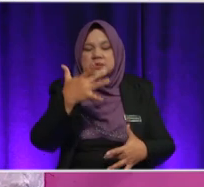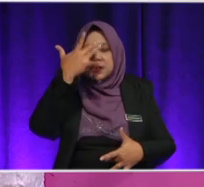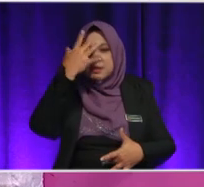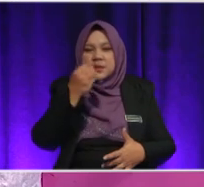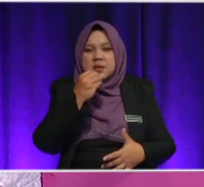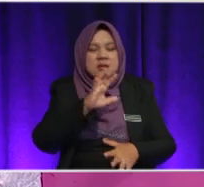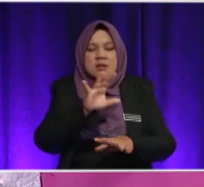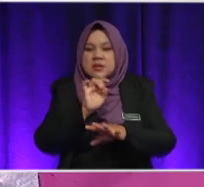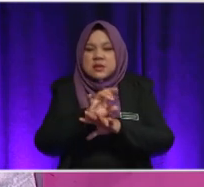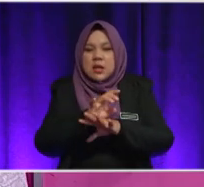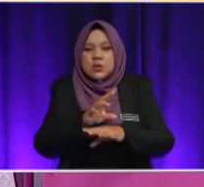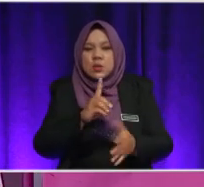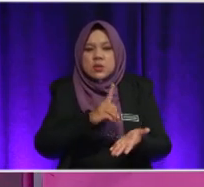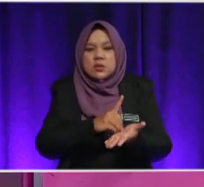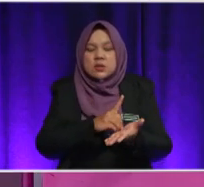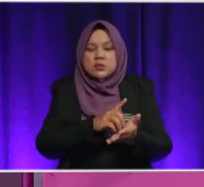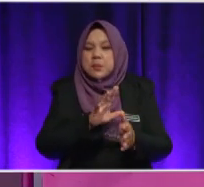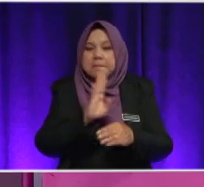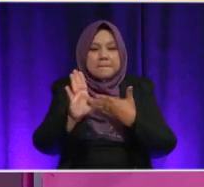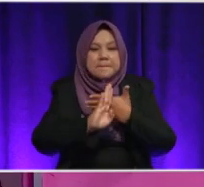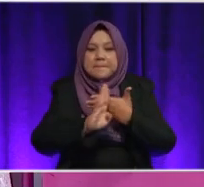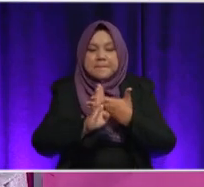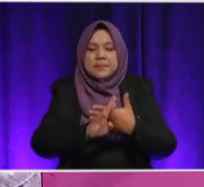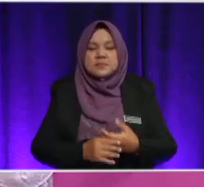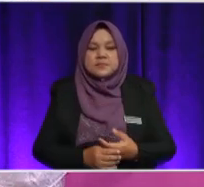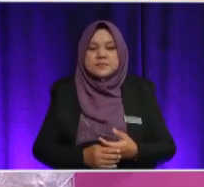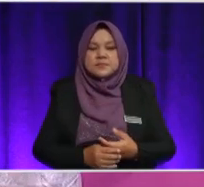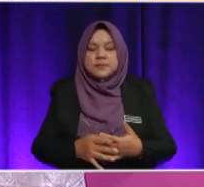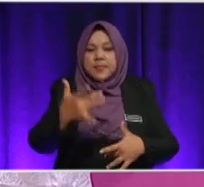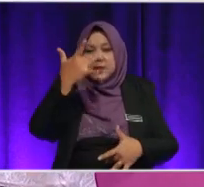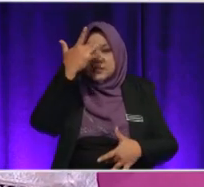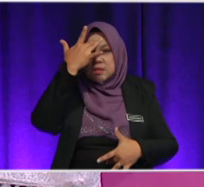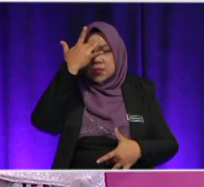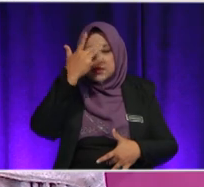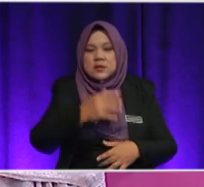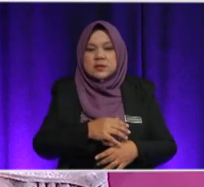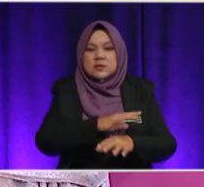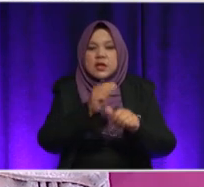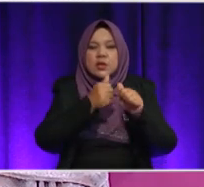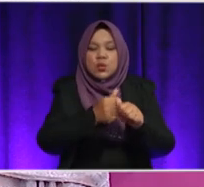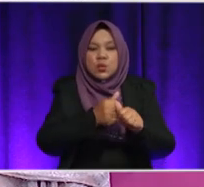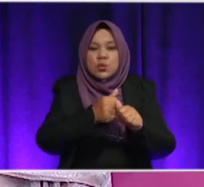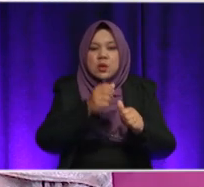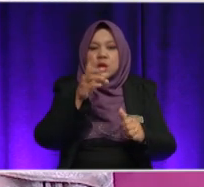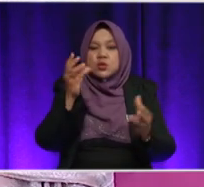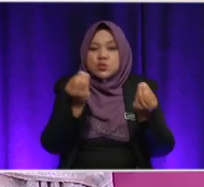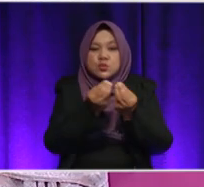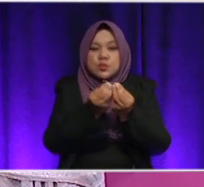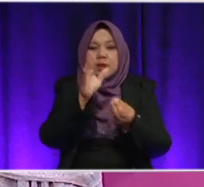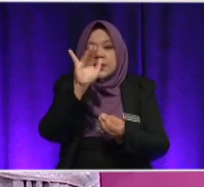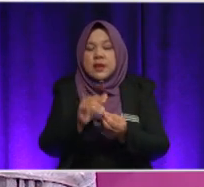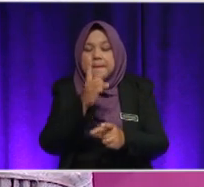tampon yang saya sampingan dan seterusnya pesaki tidak mengikuti dus yang betul Nah sepatunya